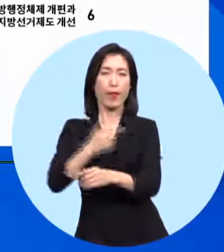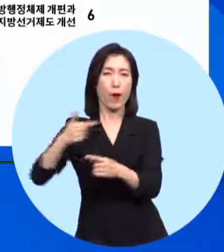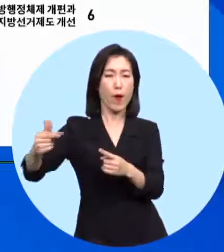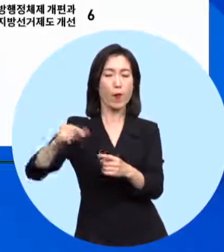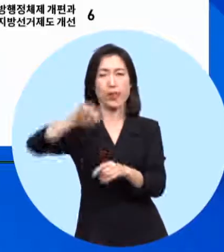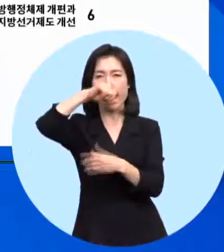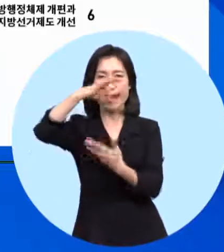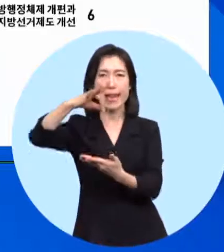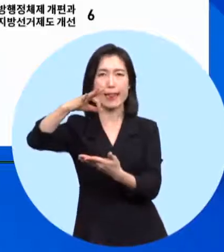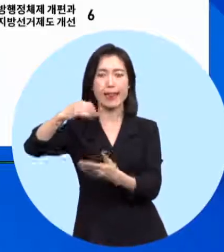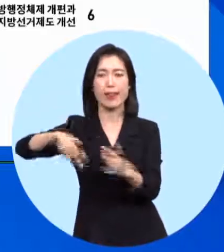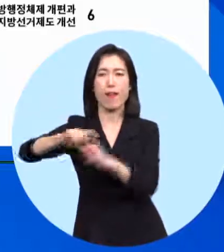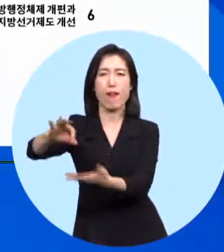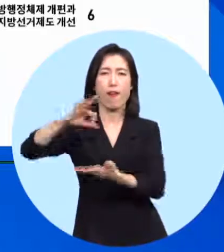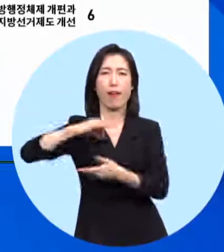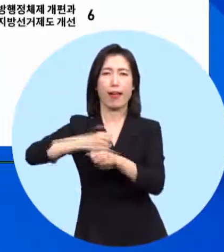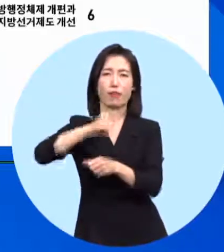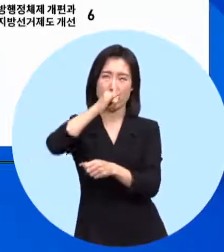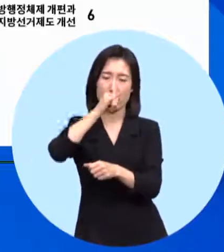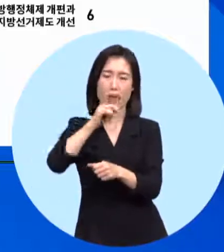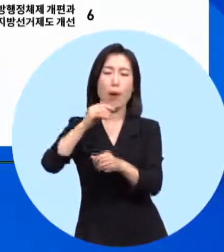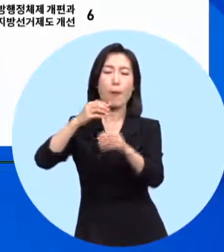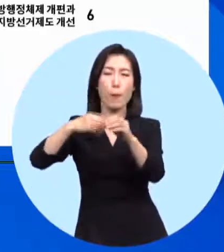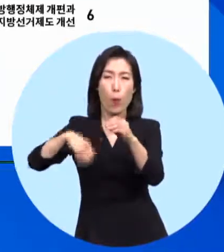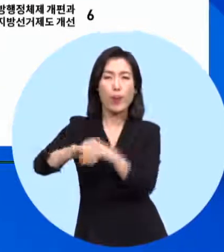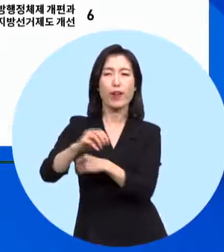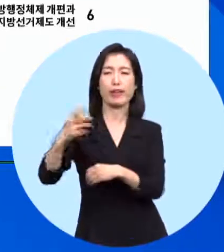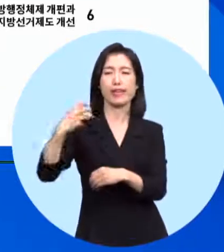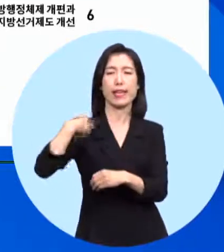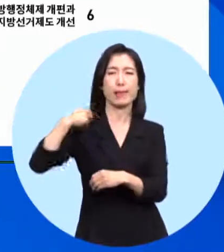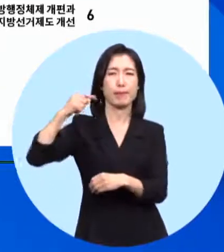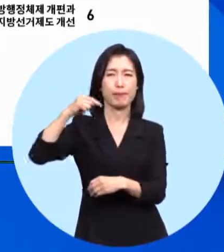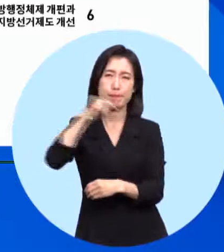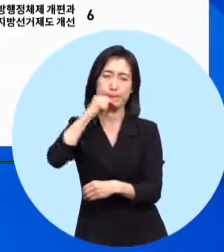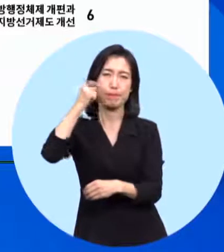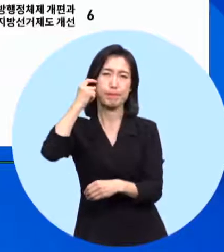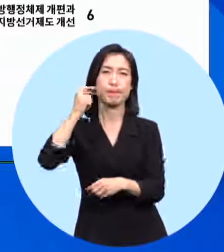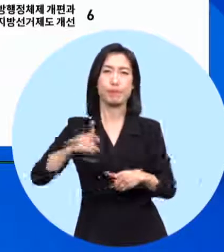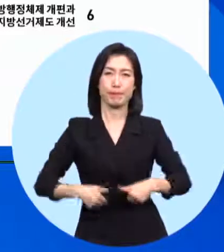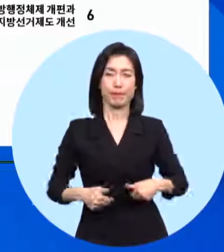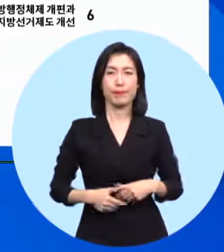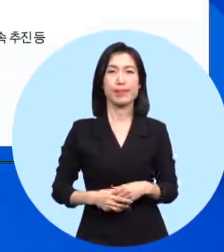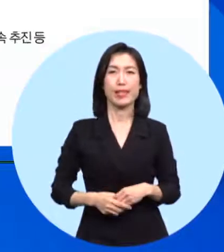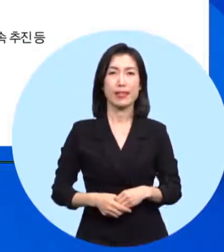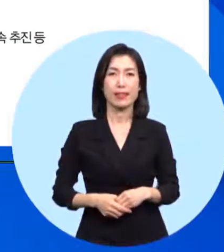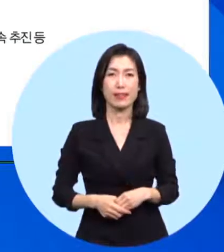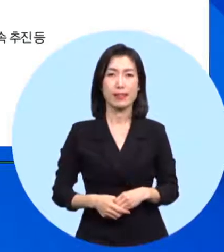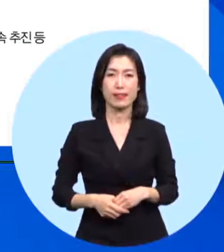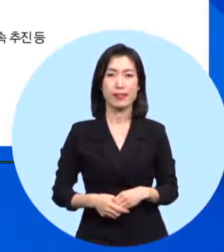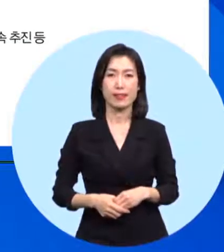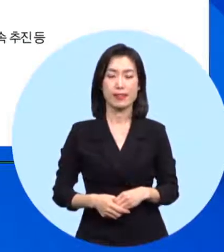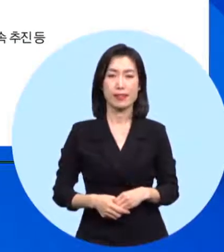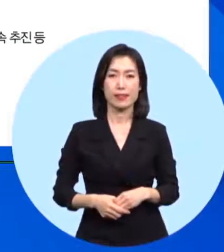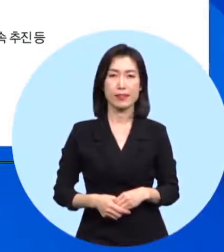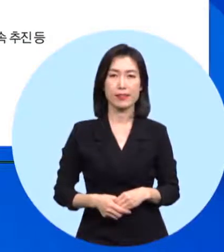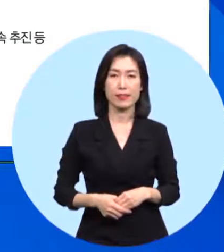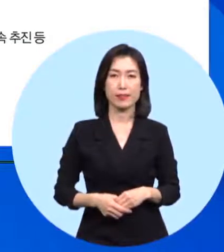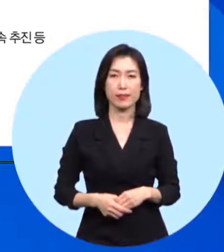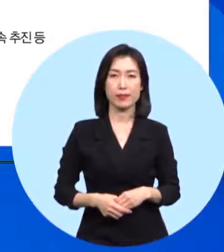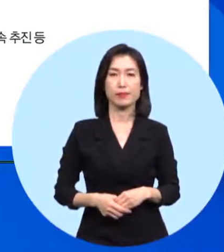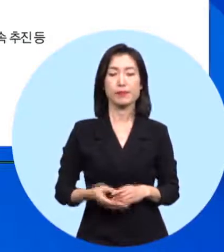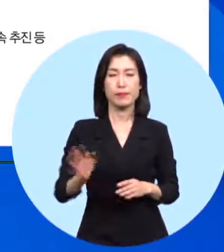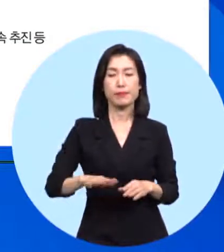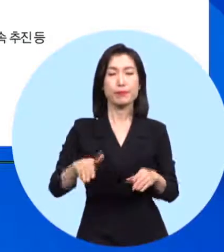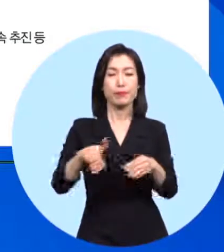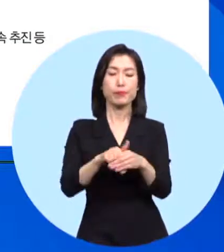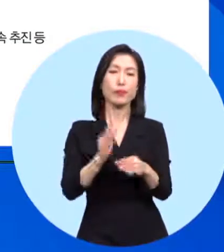내려가는 권한만큼 책임성도 강화해줘야 된다는 게 자치분권 종합계획의 기본 내용이 되겠습니다. 자, 그러면